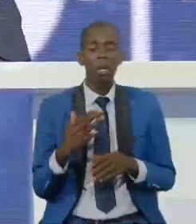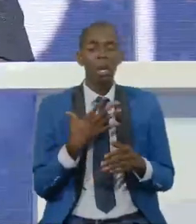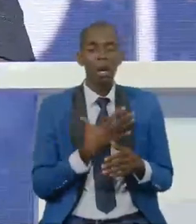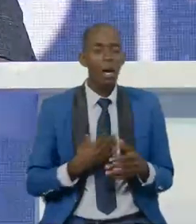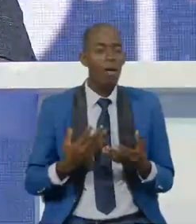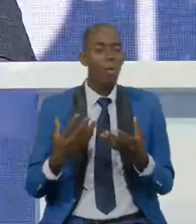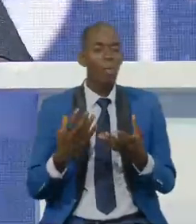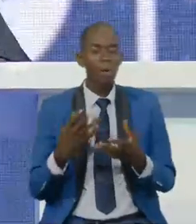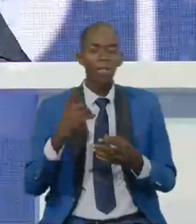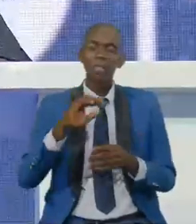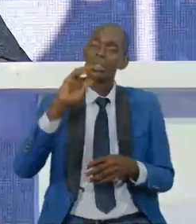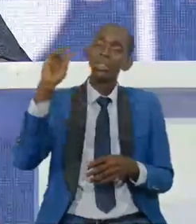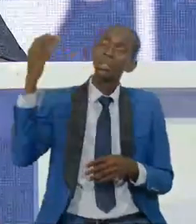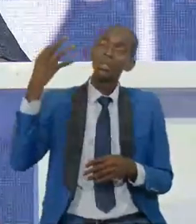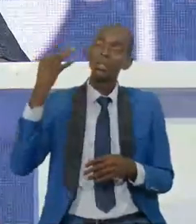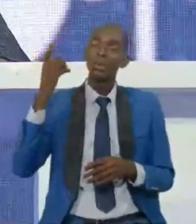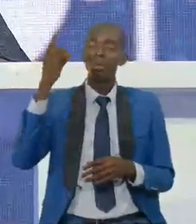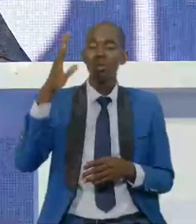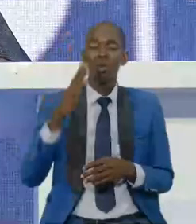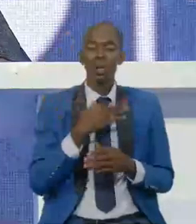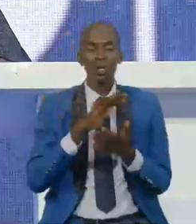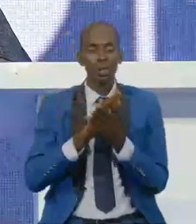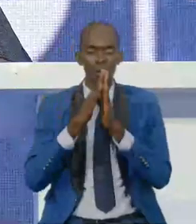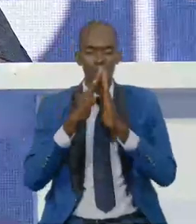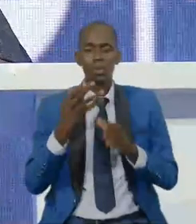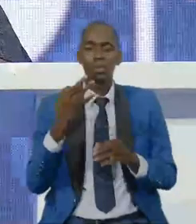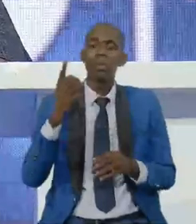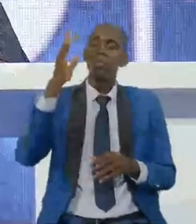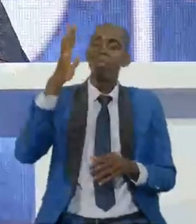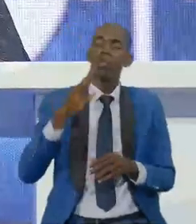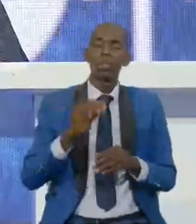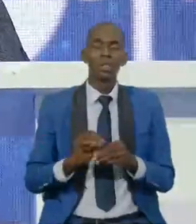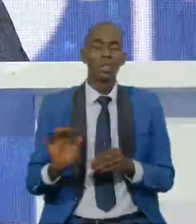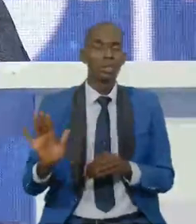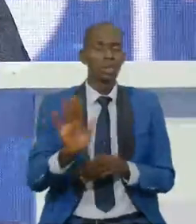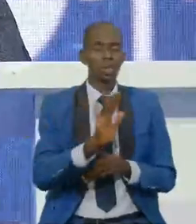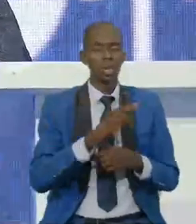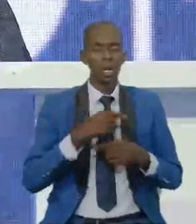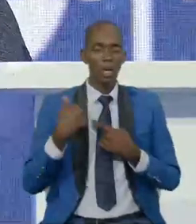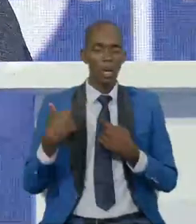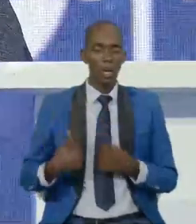iniquités et qu'ils veulent la grâce et la paix de Dieu dans leur cœur,